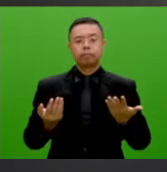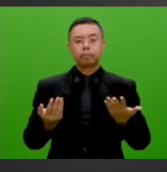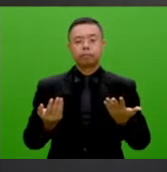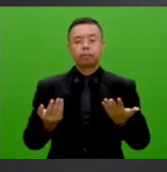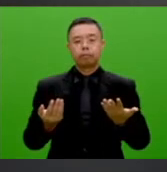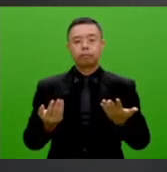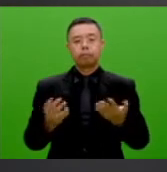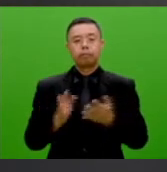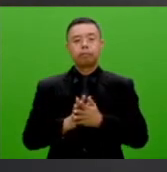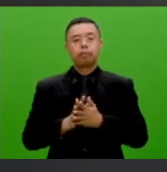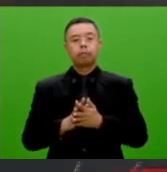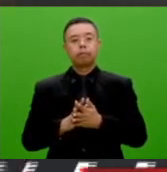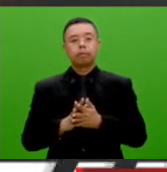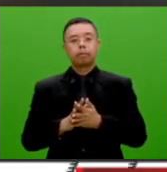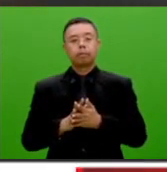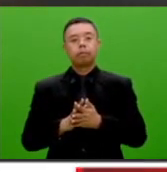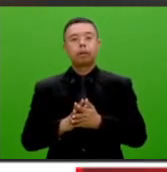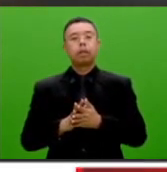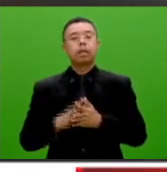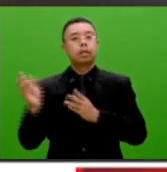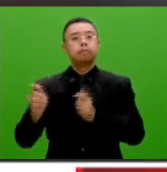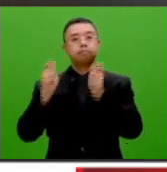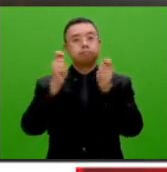Jenderal TNI Purnawirawan Muldoko,